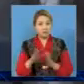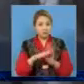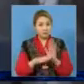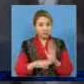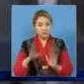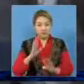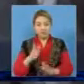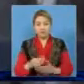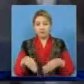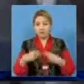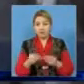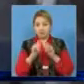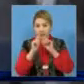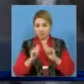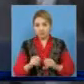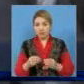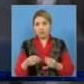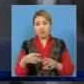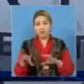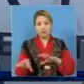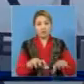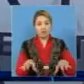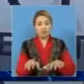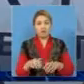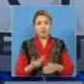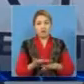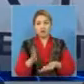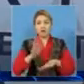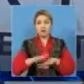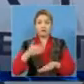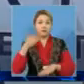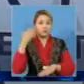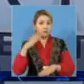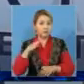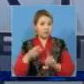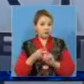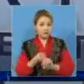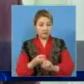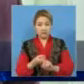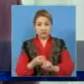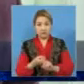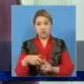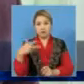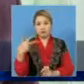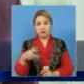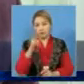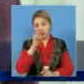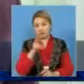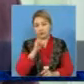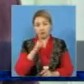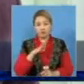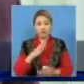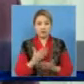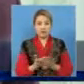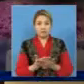реттелген. Берілетін сыйақының көлемі жемқорлық әрекетінің ауыр немесе жеңіл болуына байланысты. Кем дегенде 30 айлық есептік көрсеткіш,